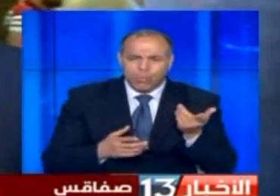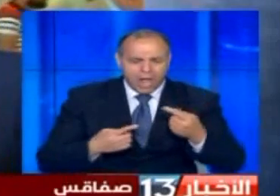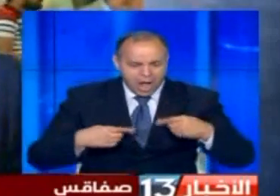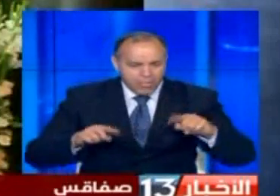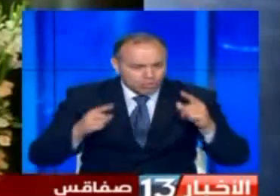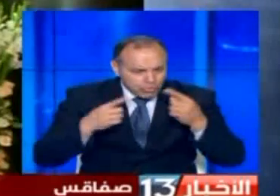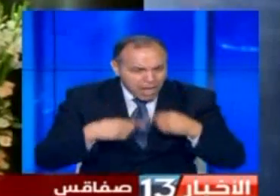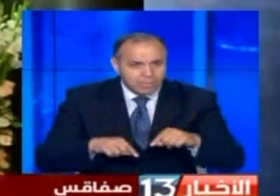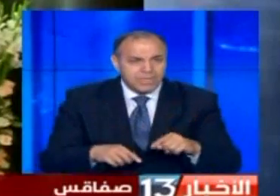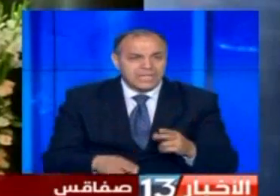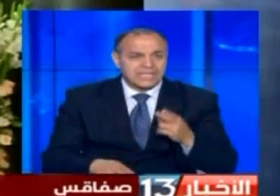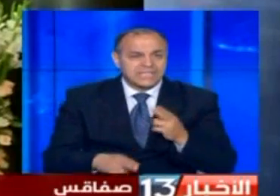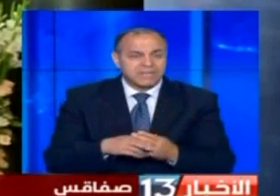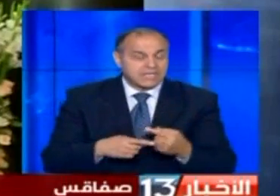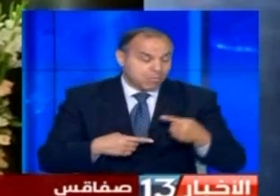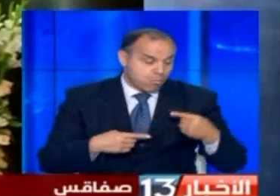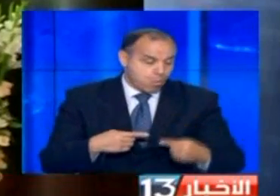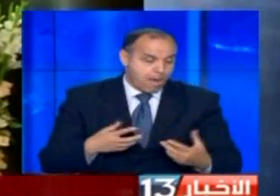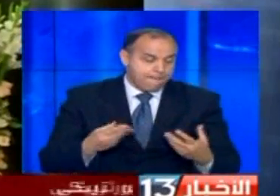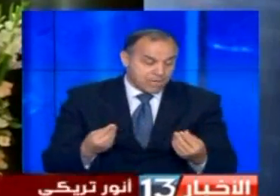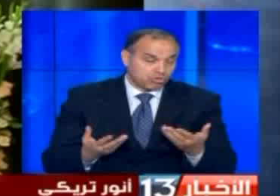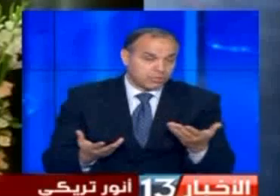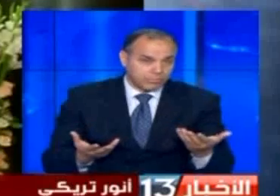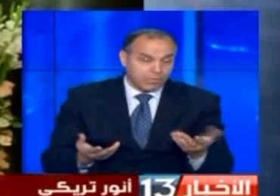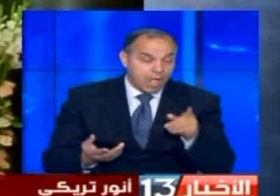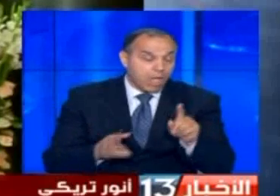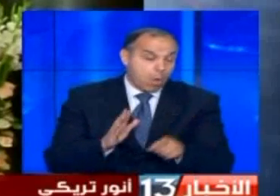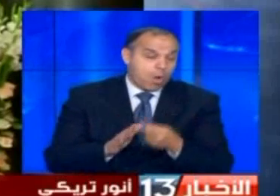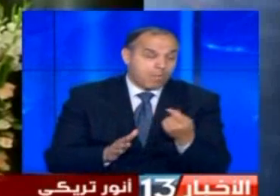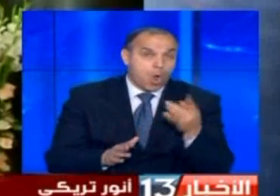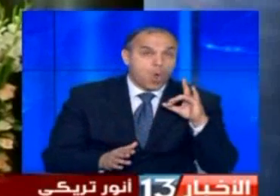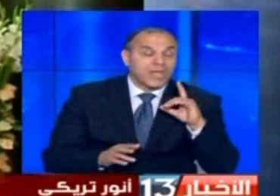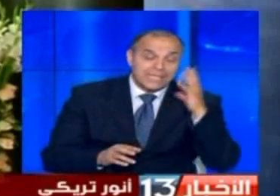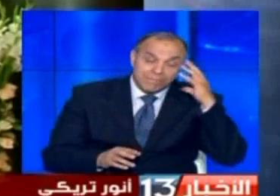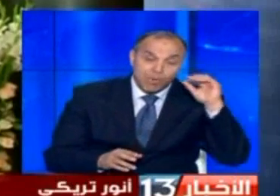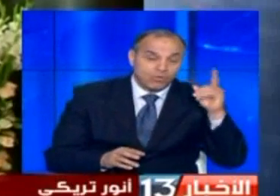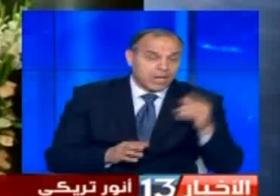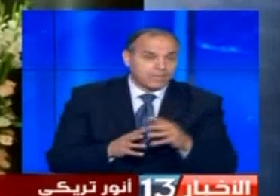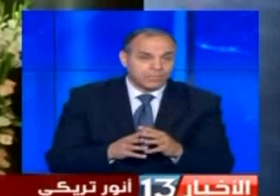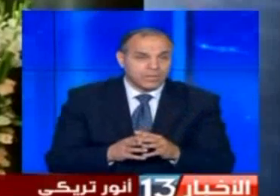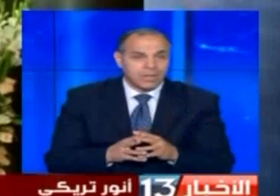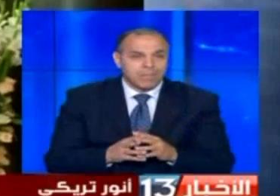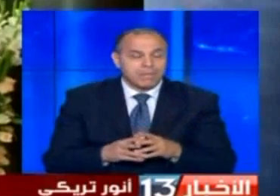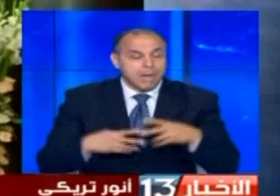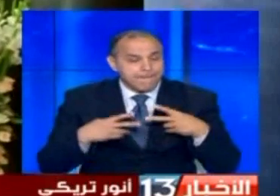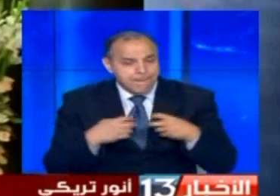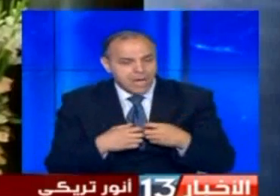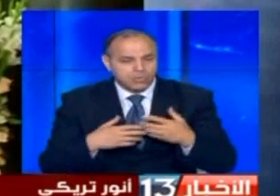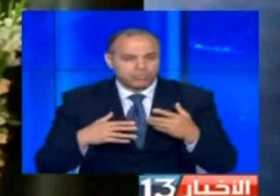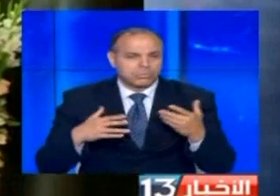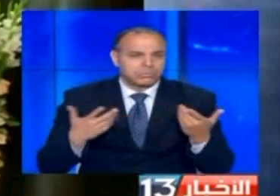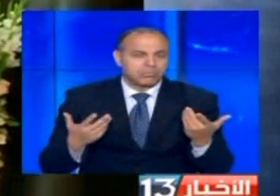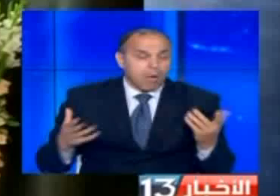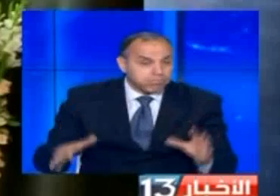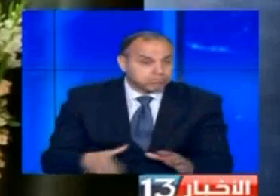الاجتماعات ساق تنقصنا معها وت النوع هذا حنا وقت اللي تصير معارض ولا تصير